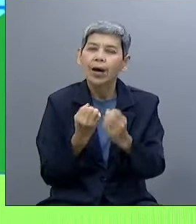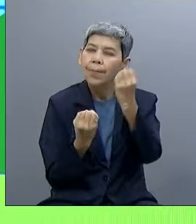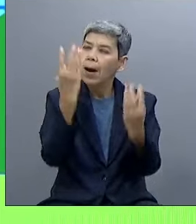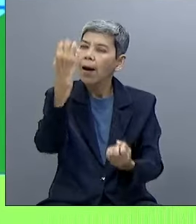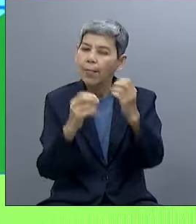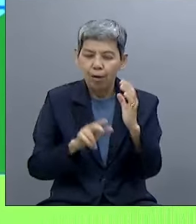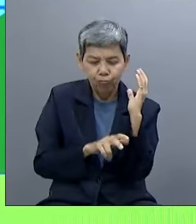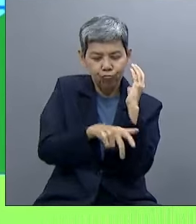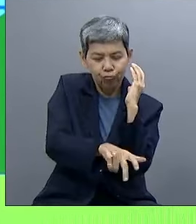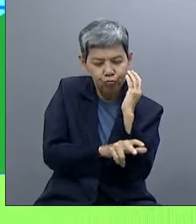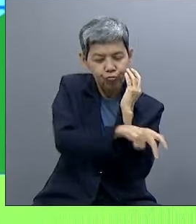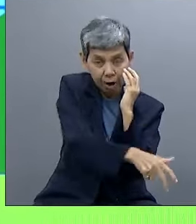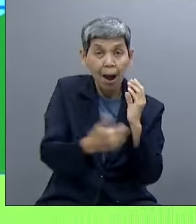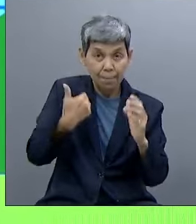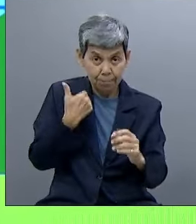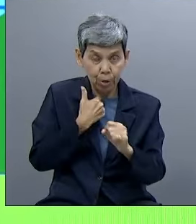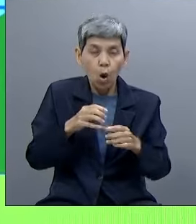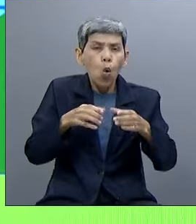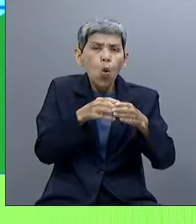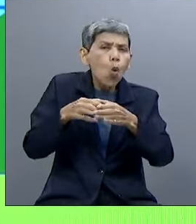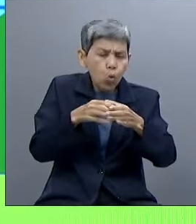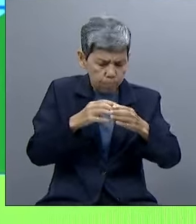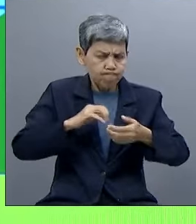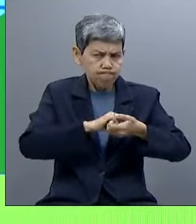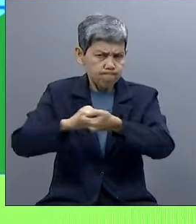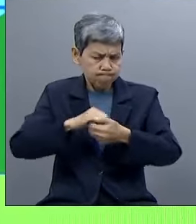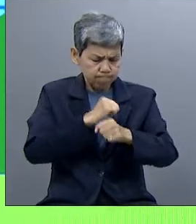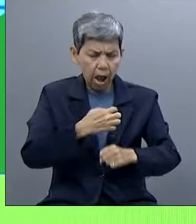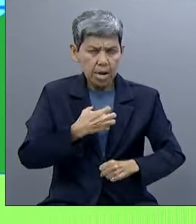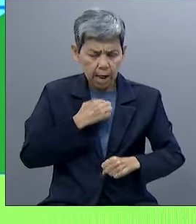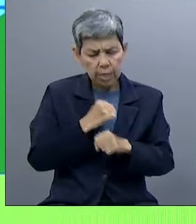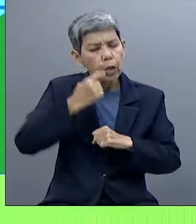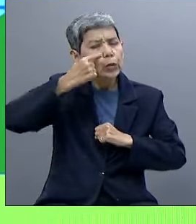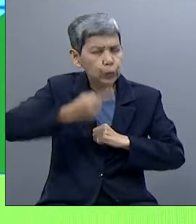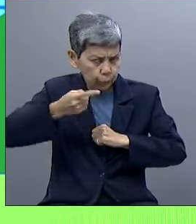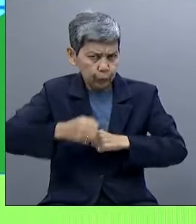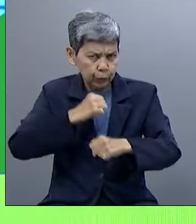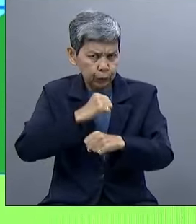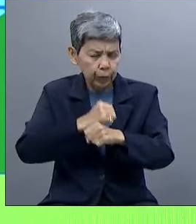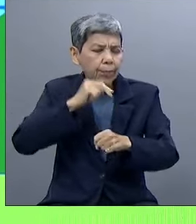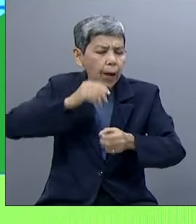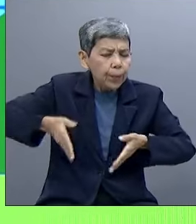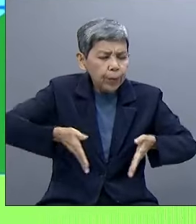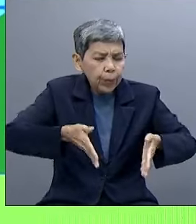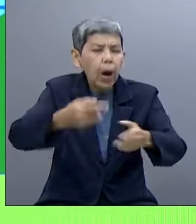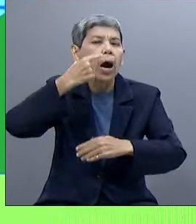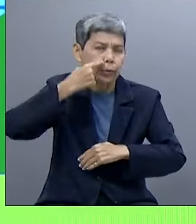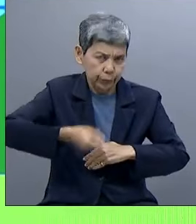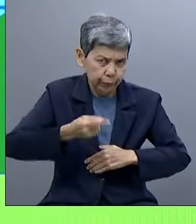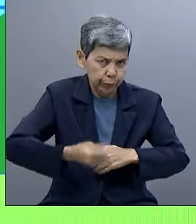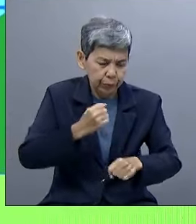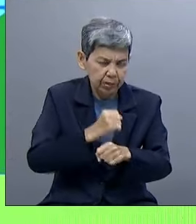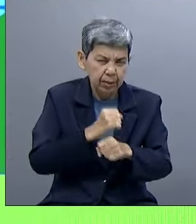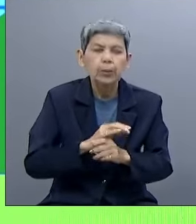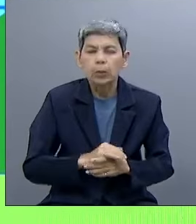ค่ะซึ่งมีหลายคนนะคะกลุ่มอนุรักษ์ที่รวมตัวกันพยายามจะอนุรักษ์แล้วก็รักษาแม่น้ำระยองเอาไว้แต่ก็เต็มไปด้